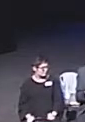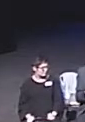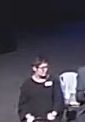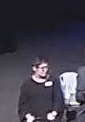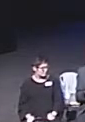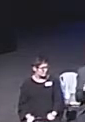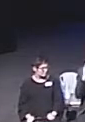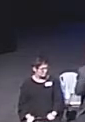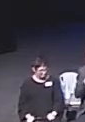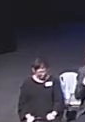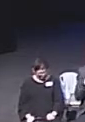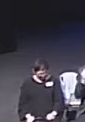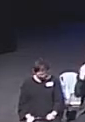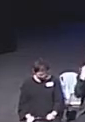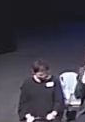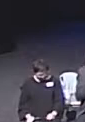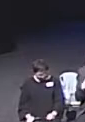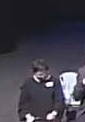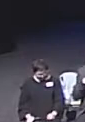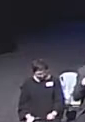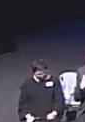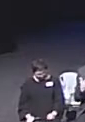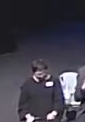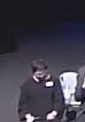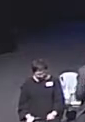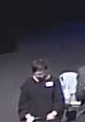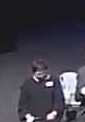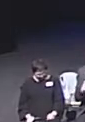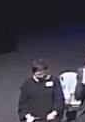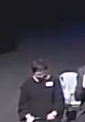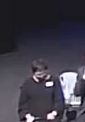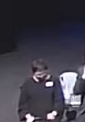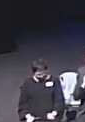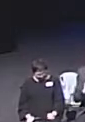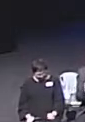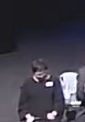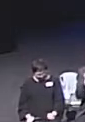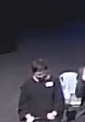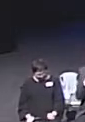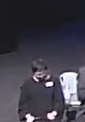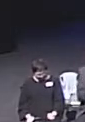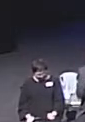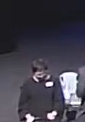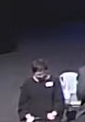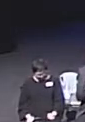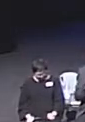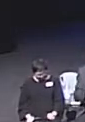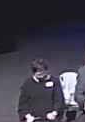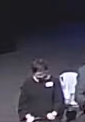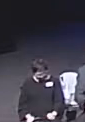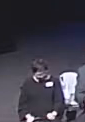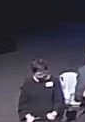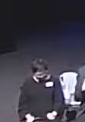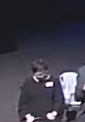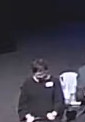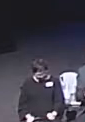people wants to learn, but they don't have time, or children can do it better. Ja sitten nelosessa on, että